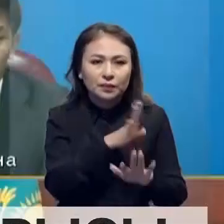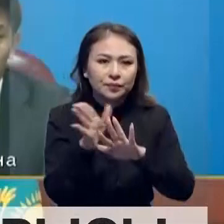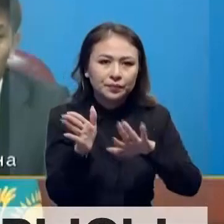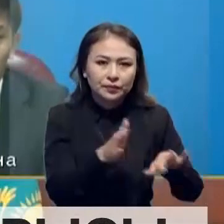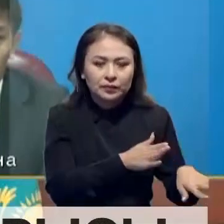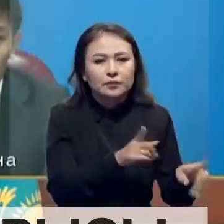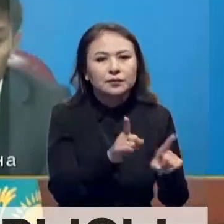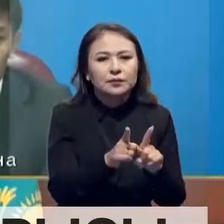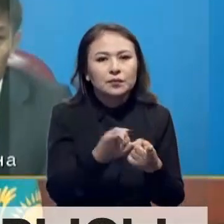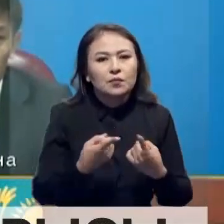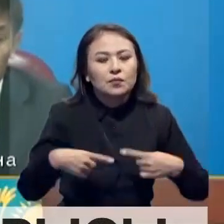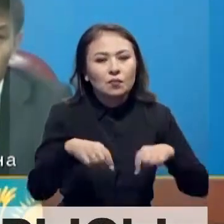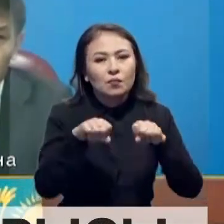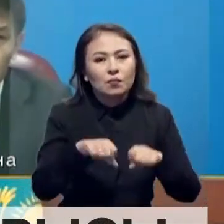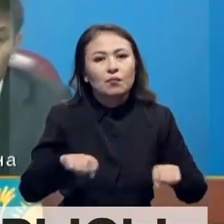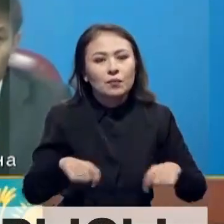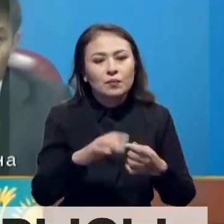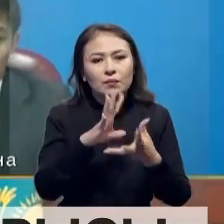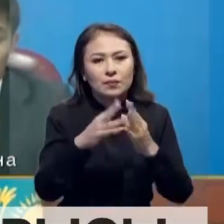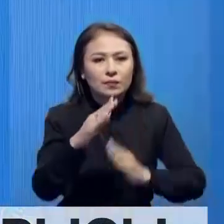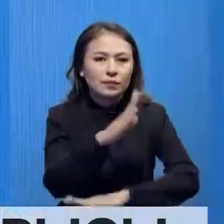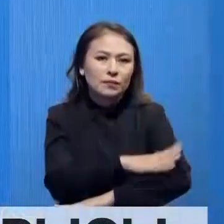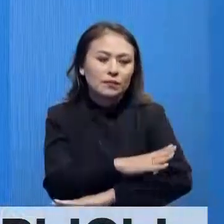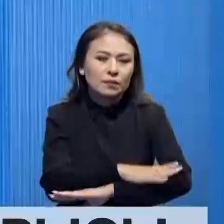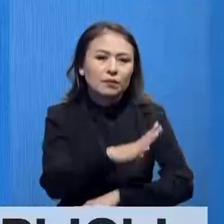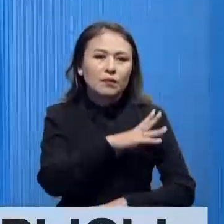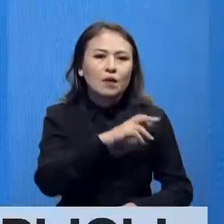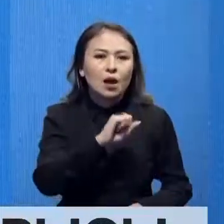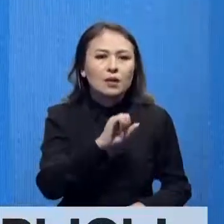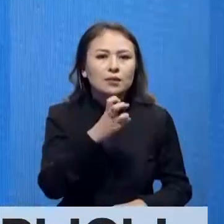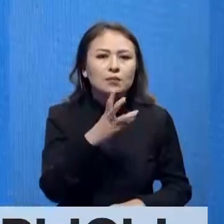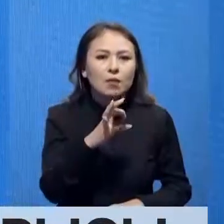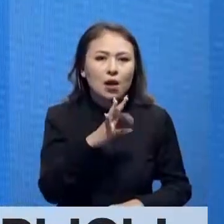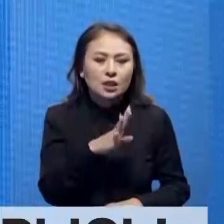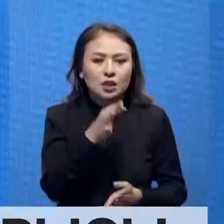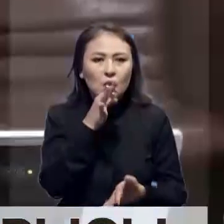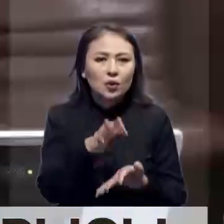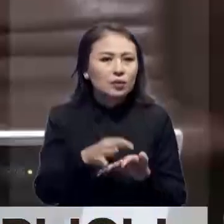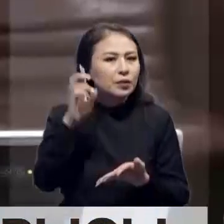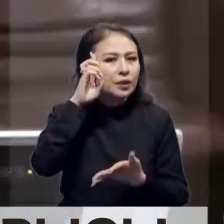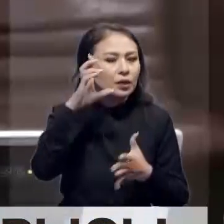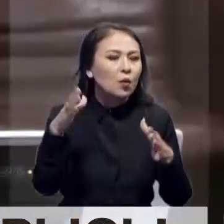бөледі. Дегенмен телімдерді берудегі құқық қолдану тәжірибесін жетілдіру керек. Әлихан